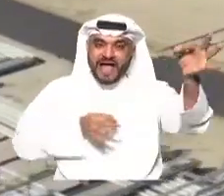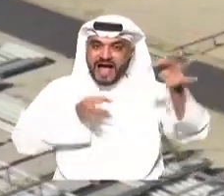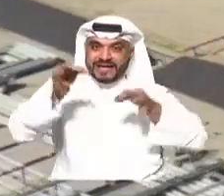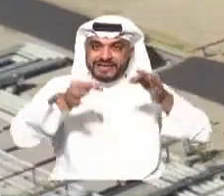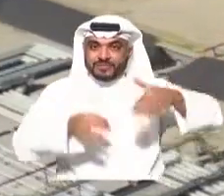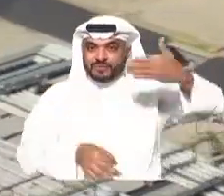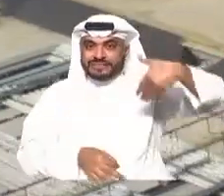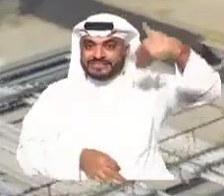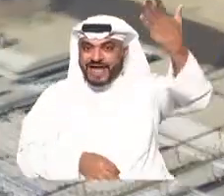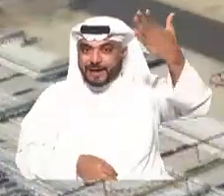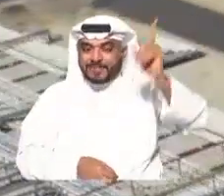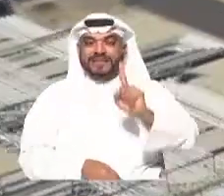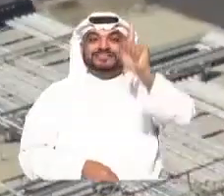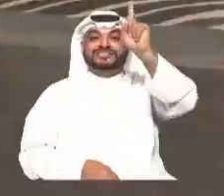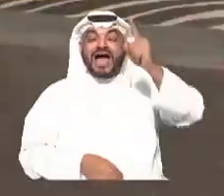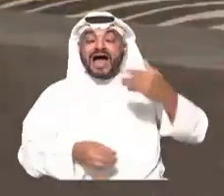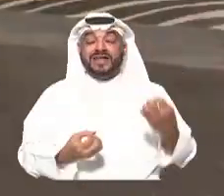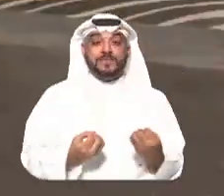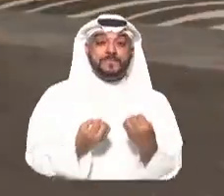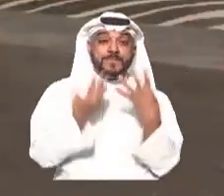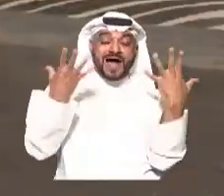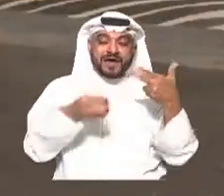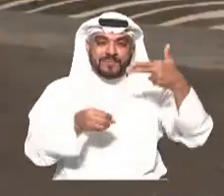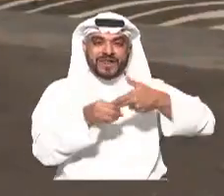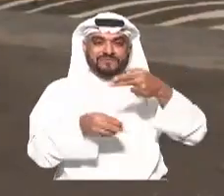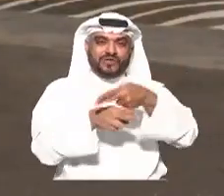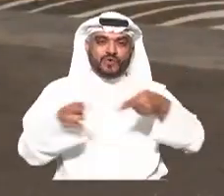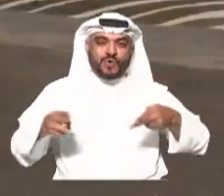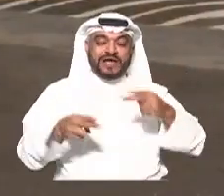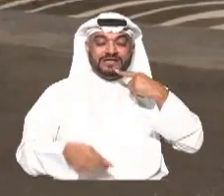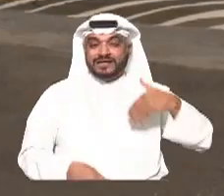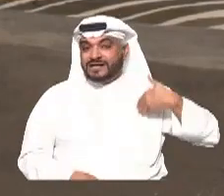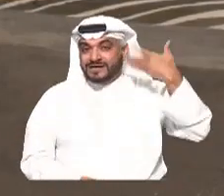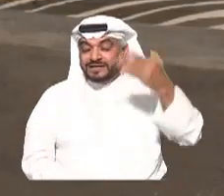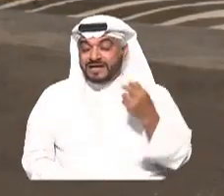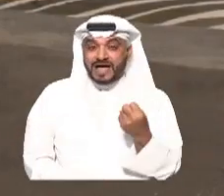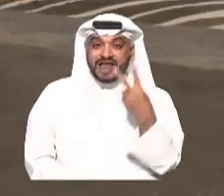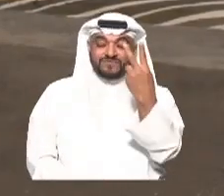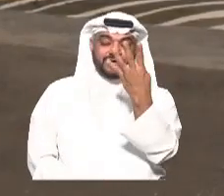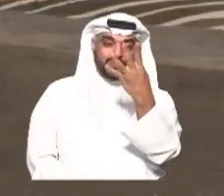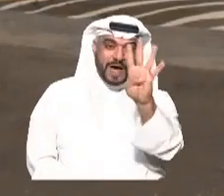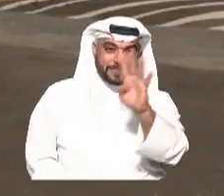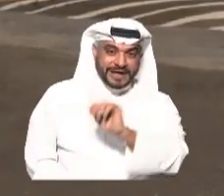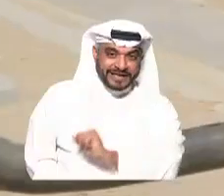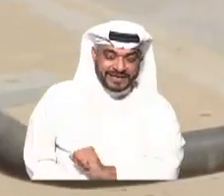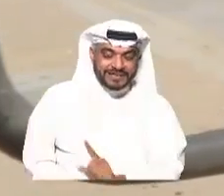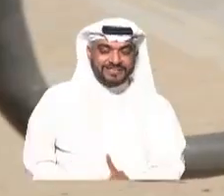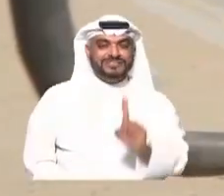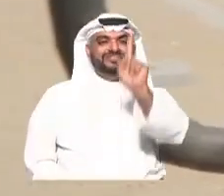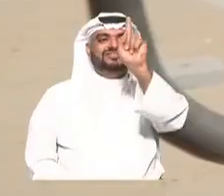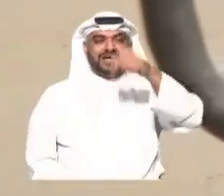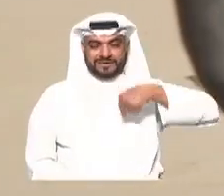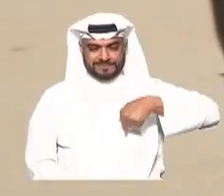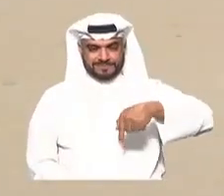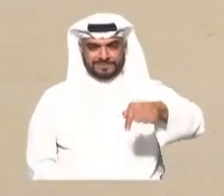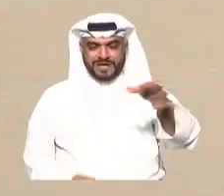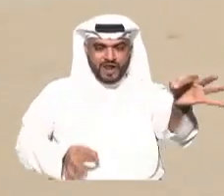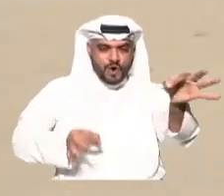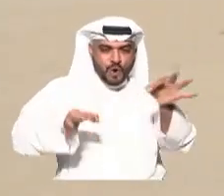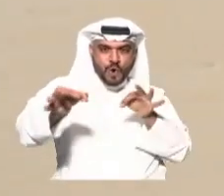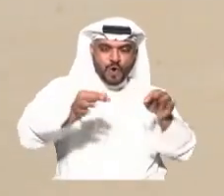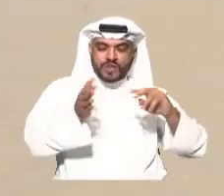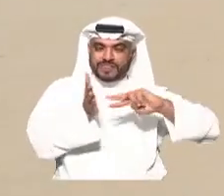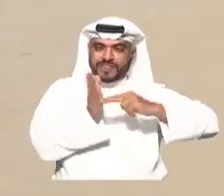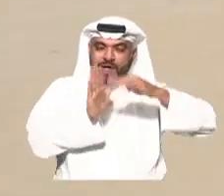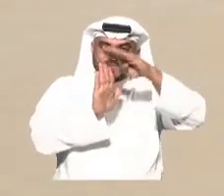العامة لمؤسسة البترول الكويتية حتى عام 2040، والتي تأتي ضمن الخطة